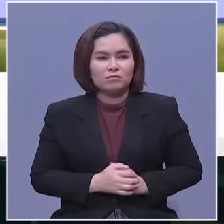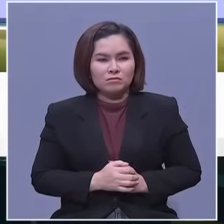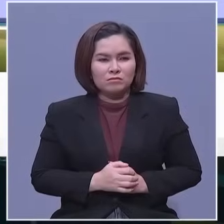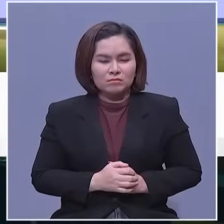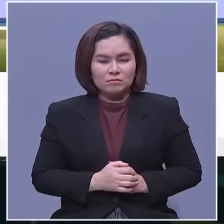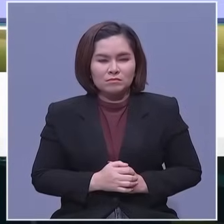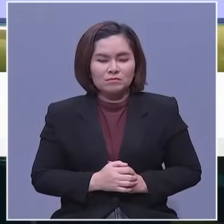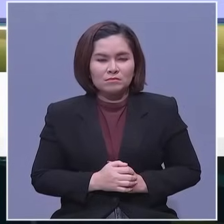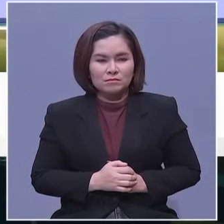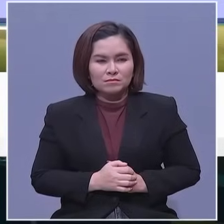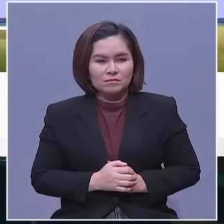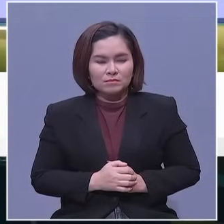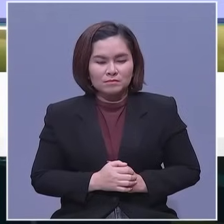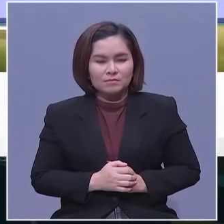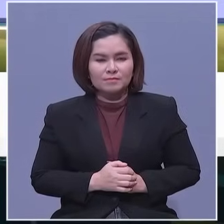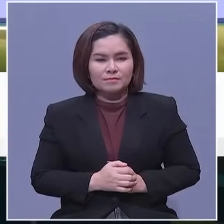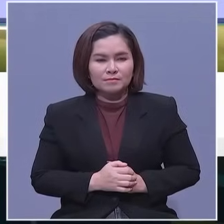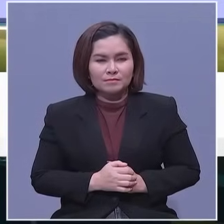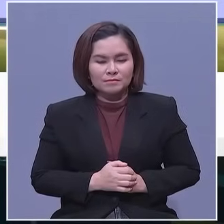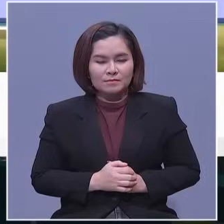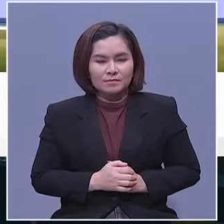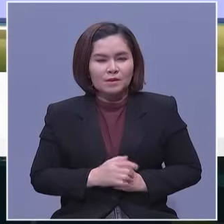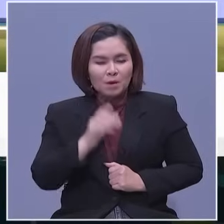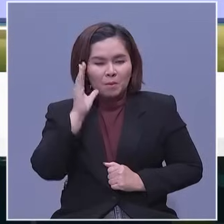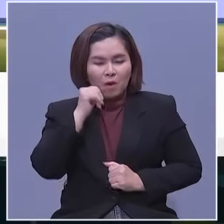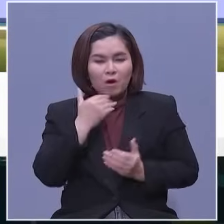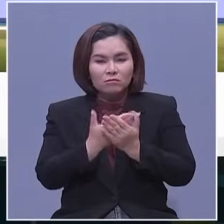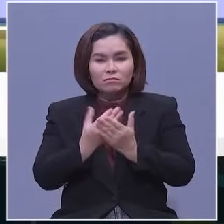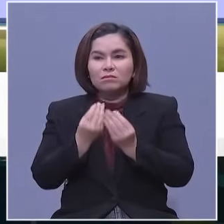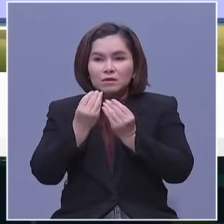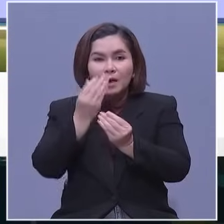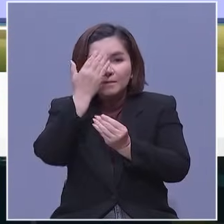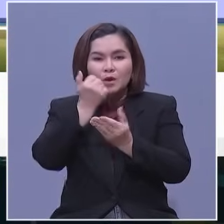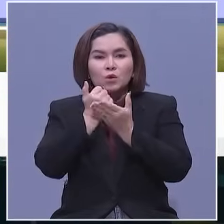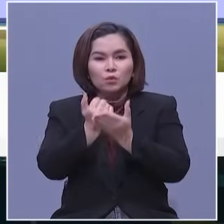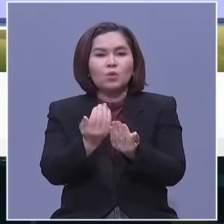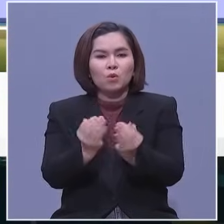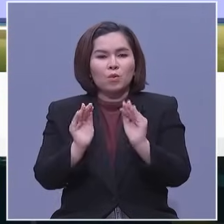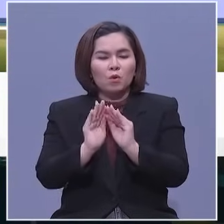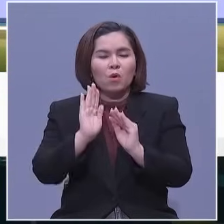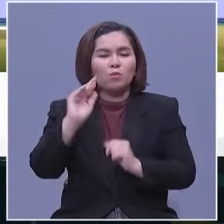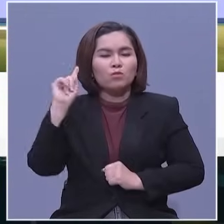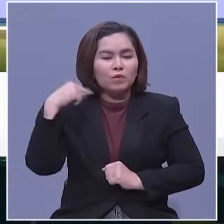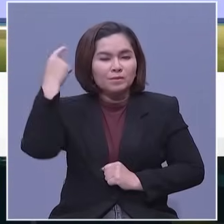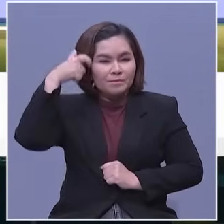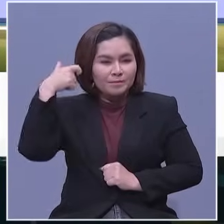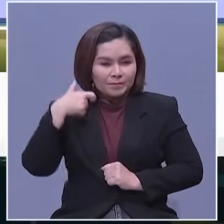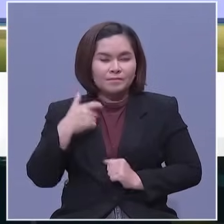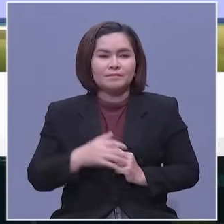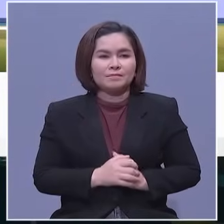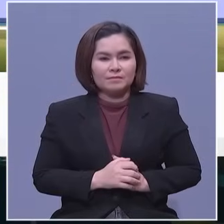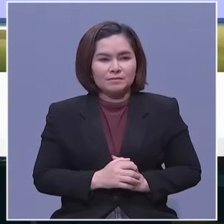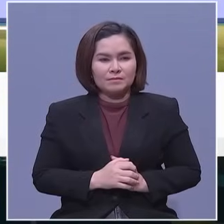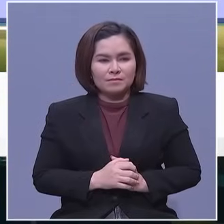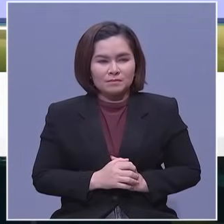แม้ว่าทางพ่อของเด็กวัย14นั้นจะมอบเงินให้เพื่อเป็นการช่วยเหลือครอบครัวของทางคุณตะวันเองด้วย